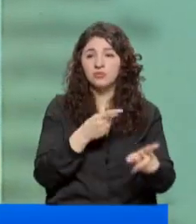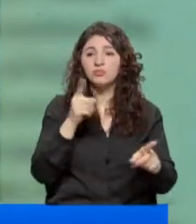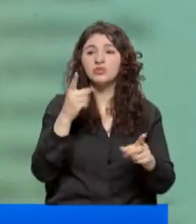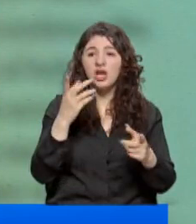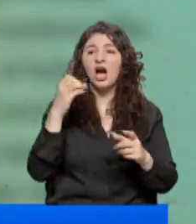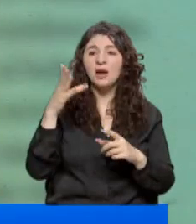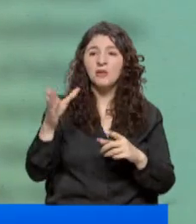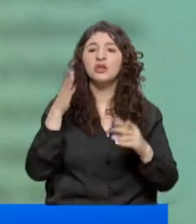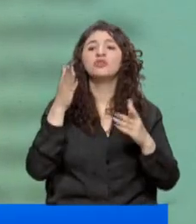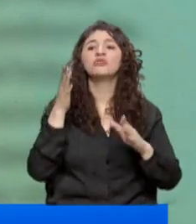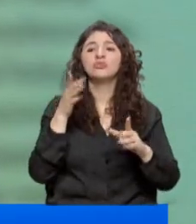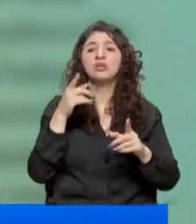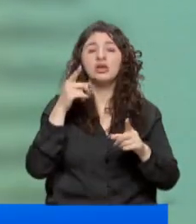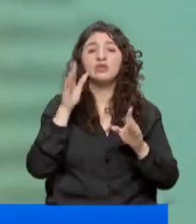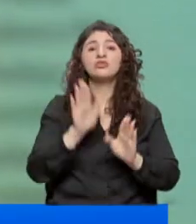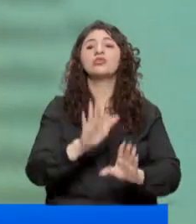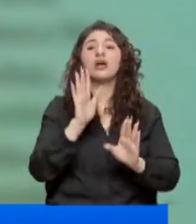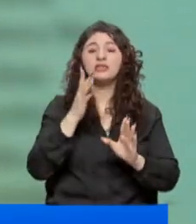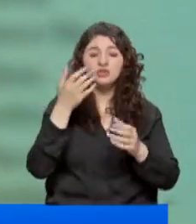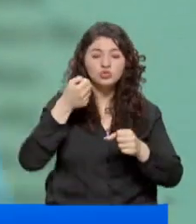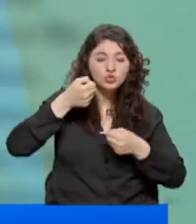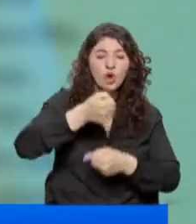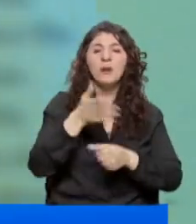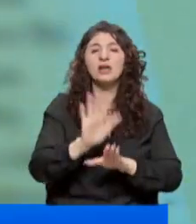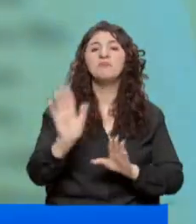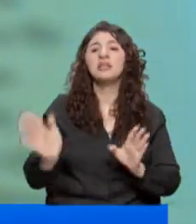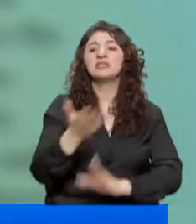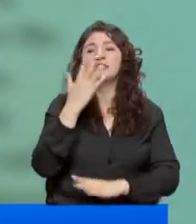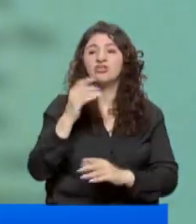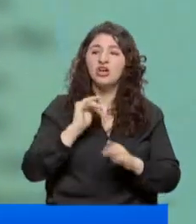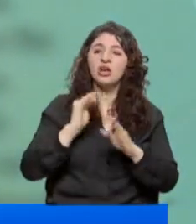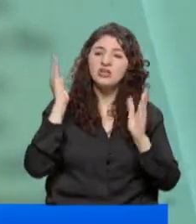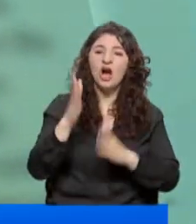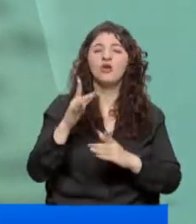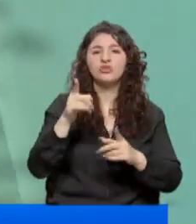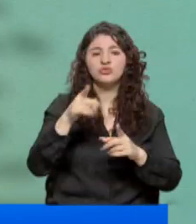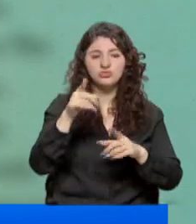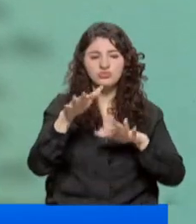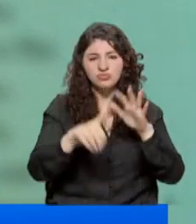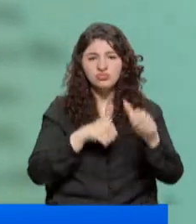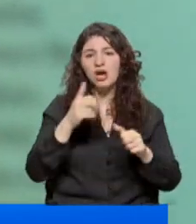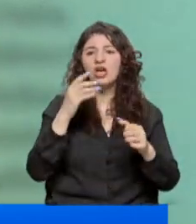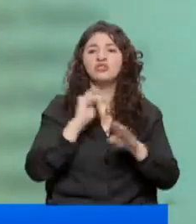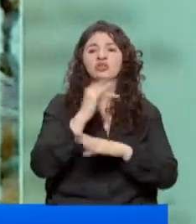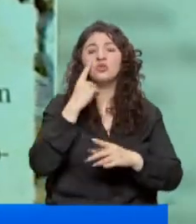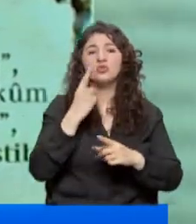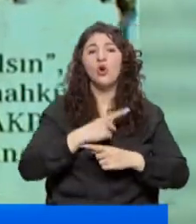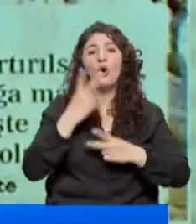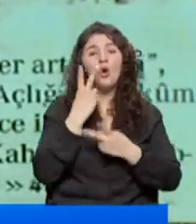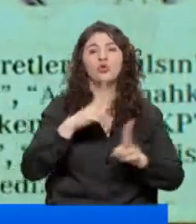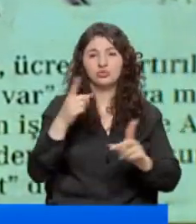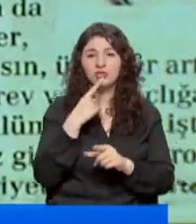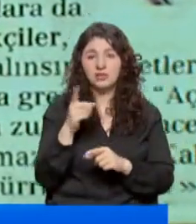Zorbalar kalmaz gider Kahrolsun istibdad Yaşasın Hürriyet dedi Ve yine fotoğraflarda görüyorsunuz gözaltına